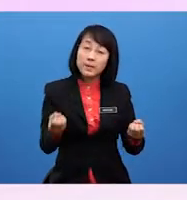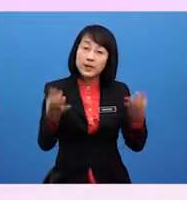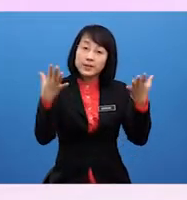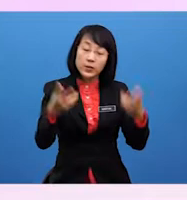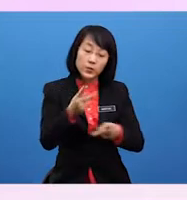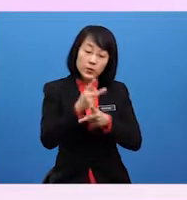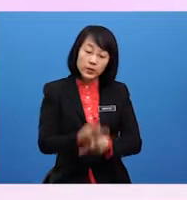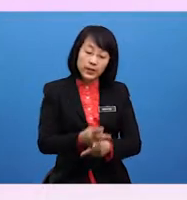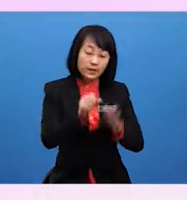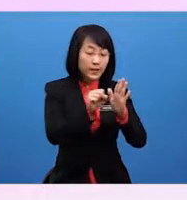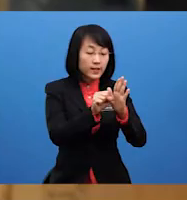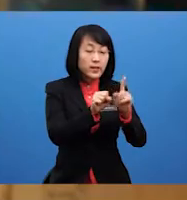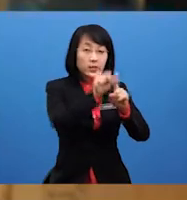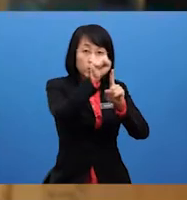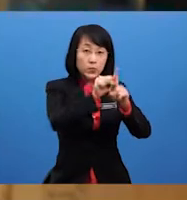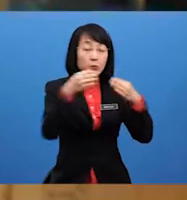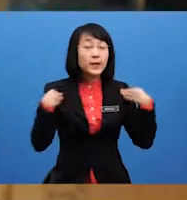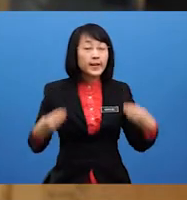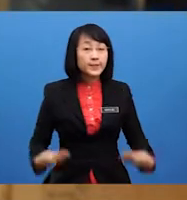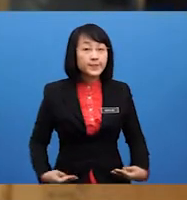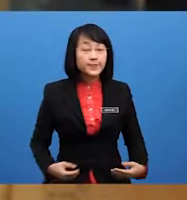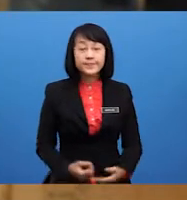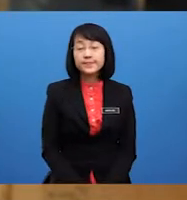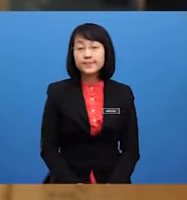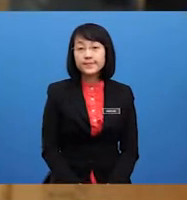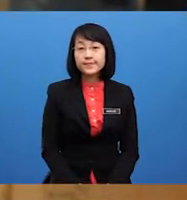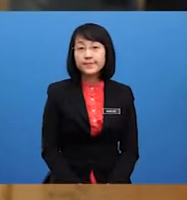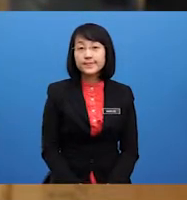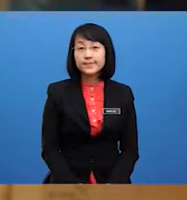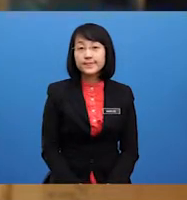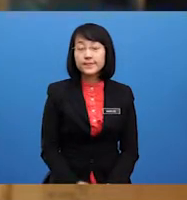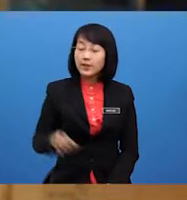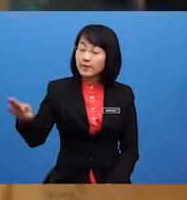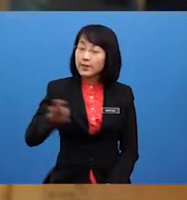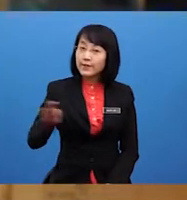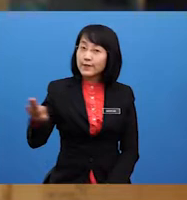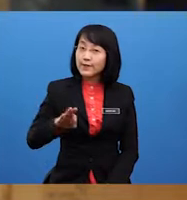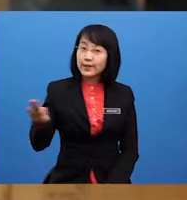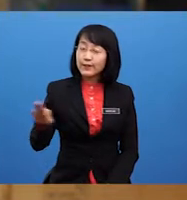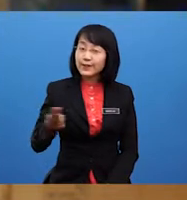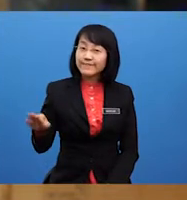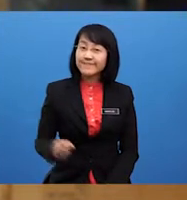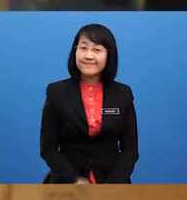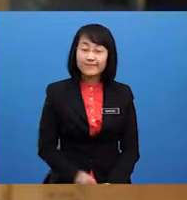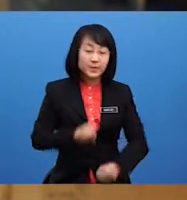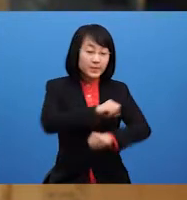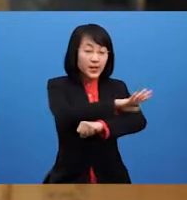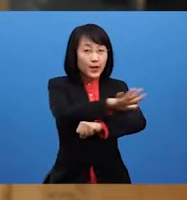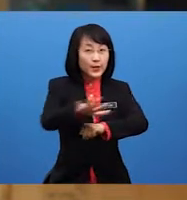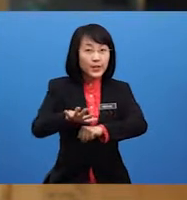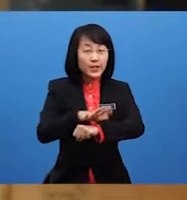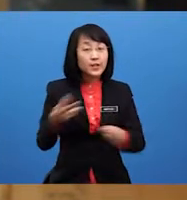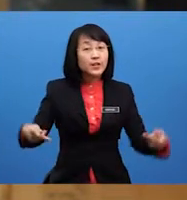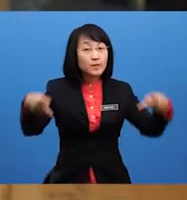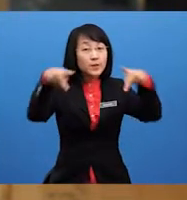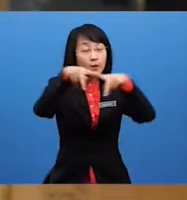suhu badan mereka. Begitulah tadi bagaimana faktor-faktor tertentu mempengaruhi